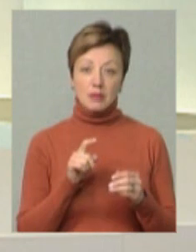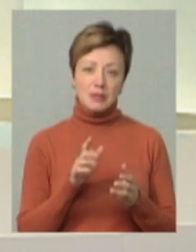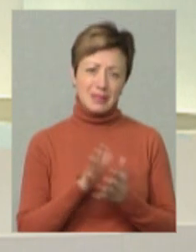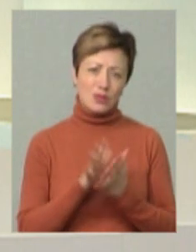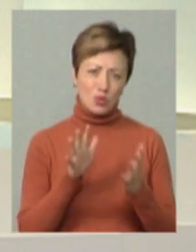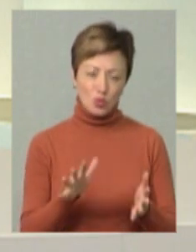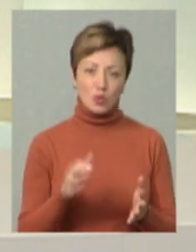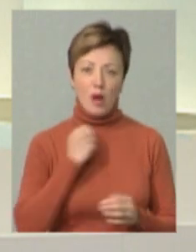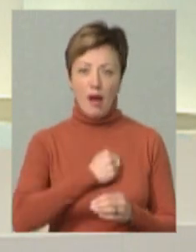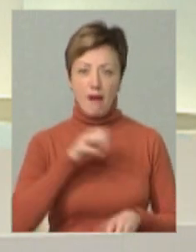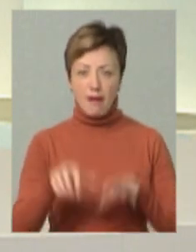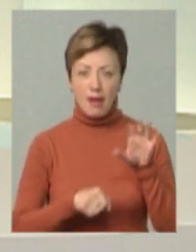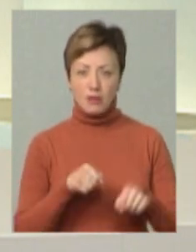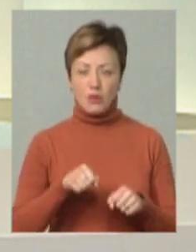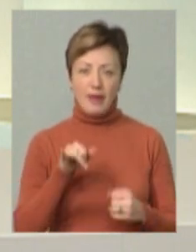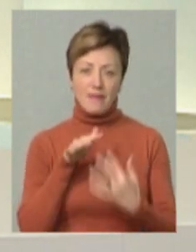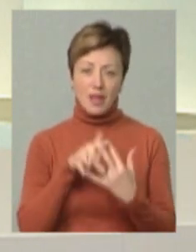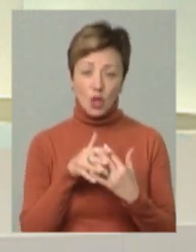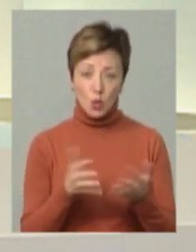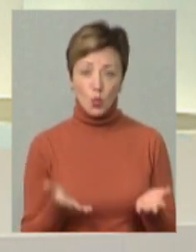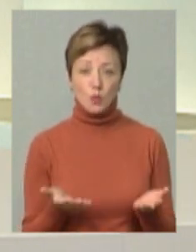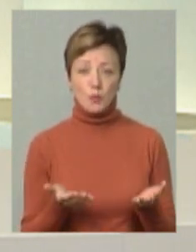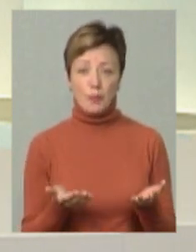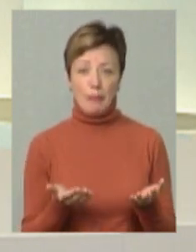засуджують і агресію, і війну.